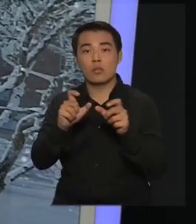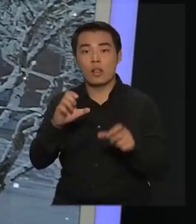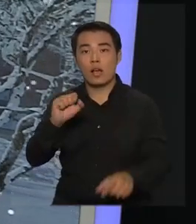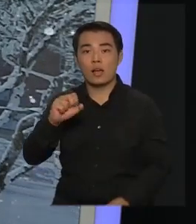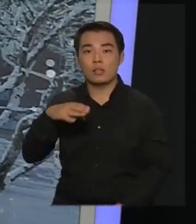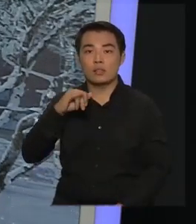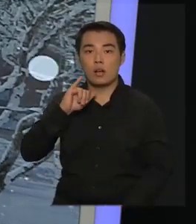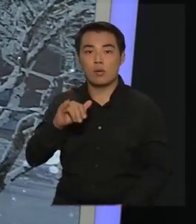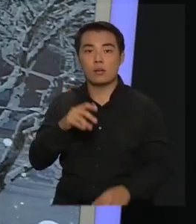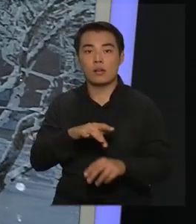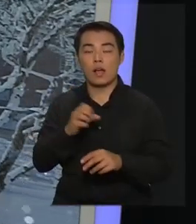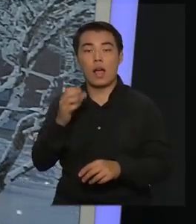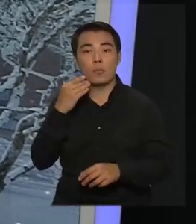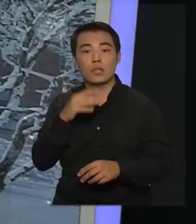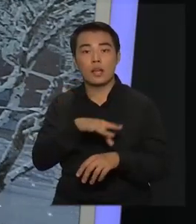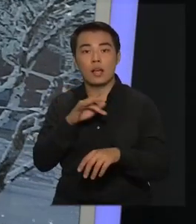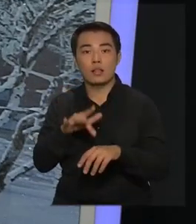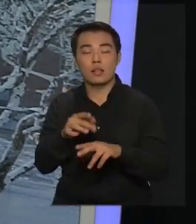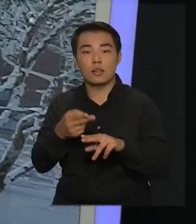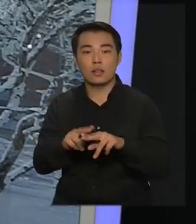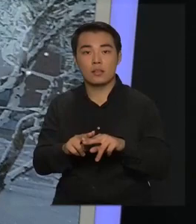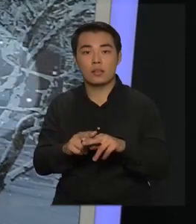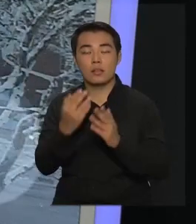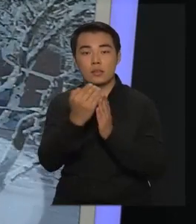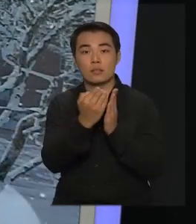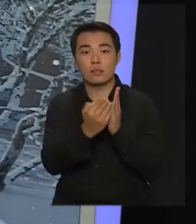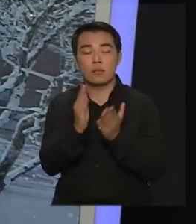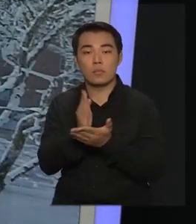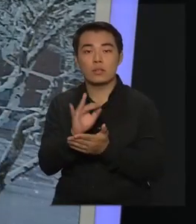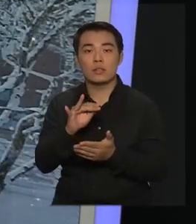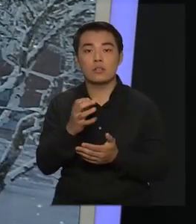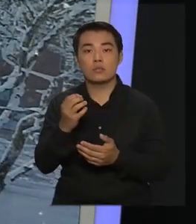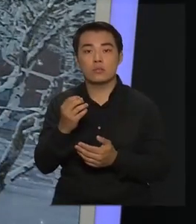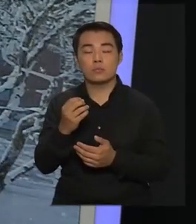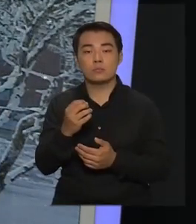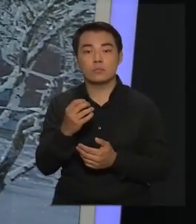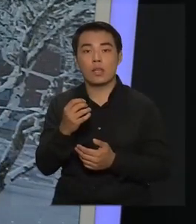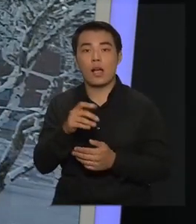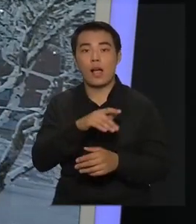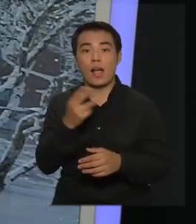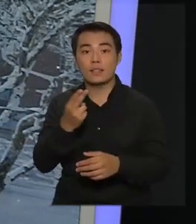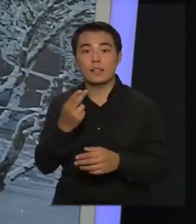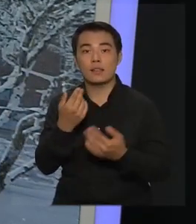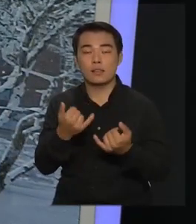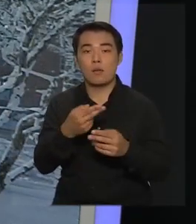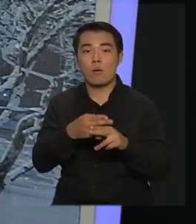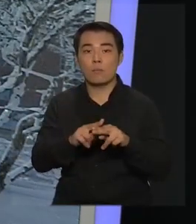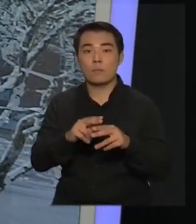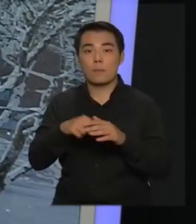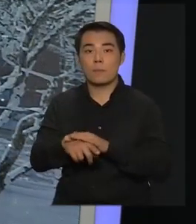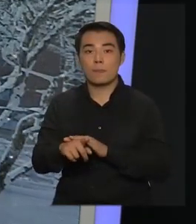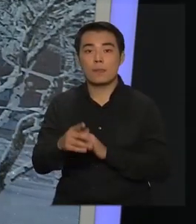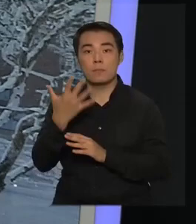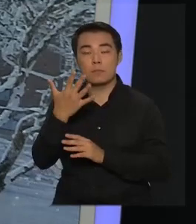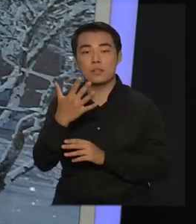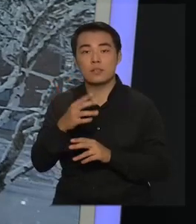Атырау, Алматы қалалары осы тізімде. Одан кейін Астана, яғни елордамыз мұнда